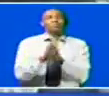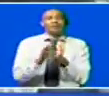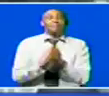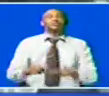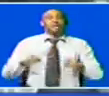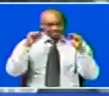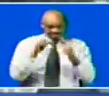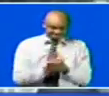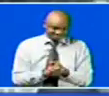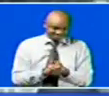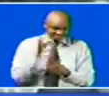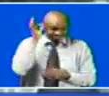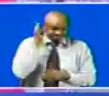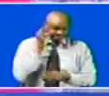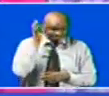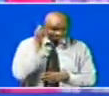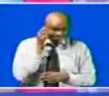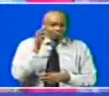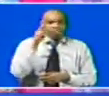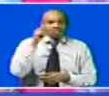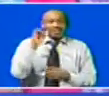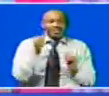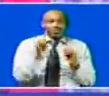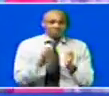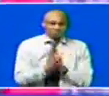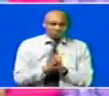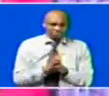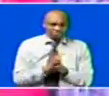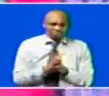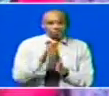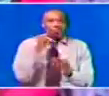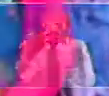Francis Mtalaki, KT News, kutoka Kwale.